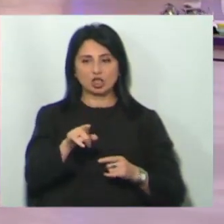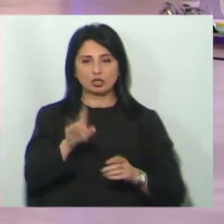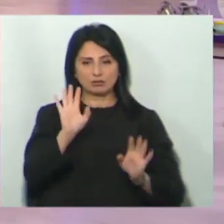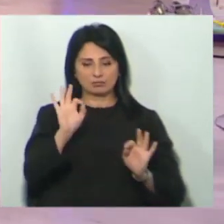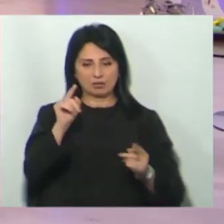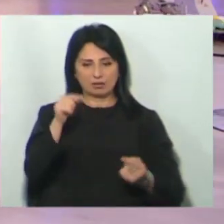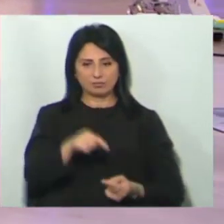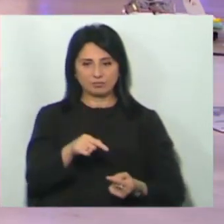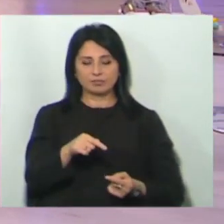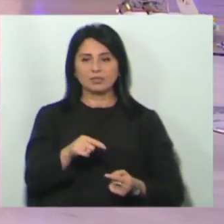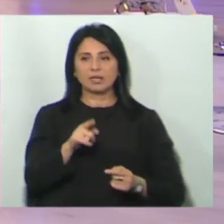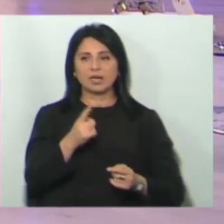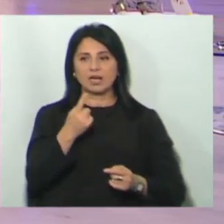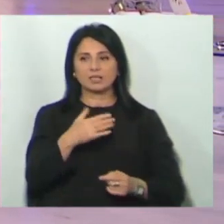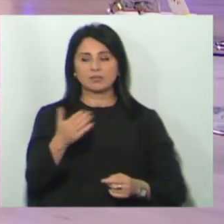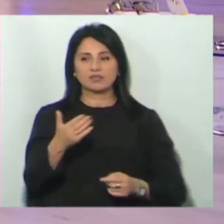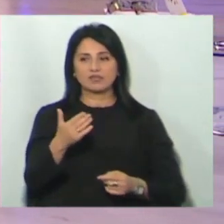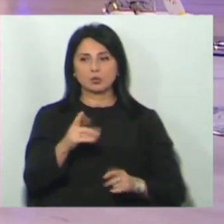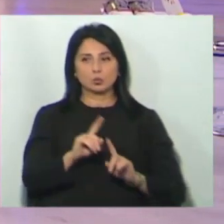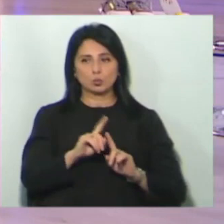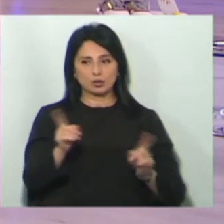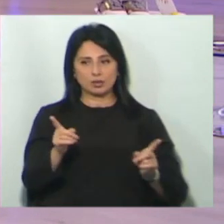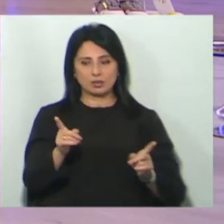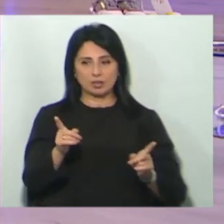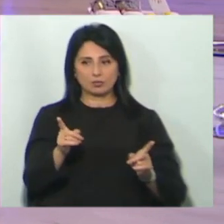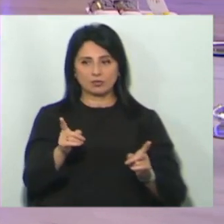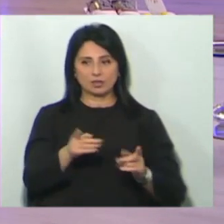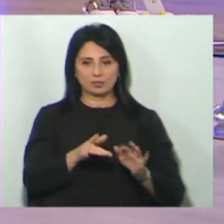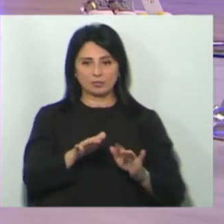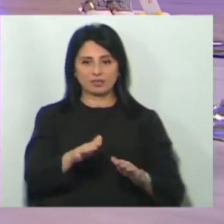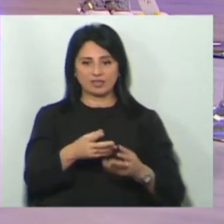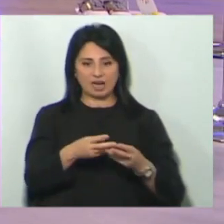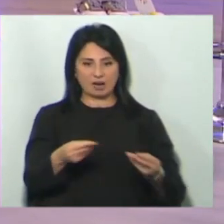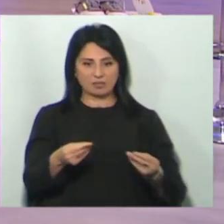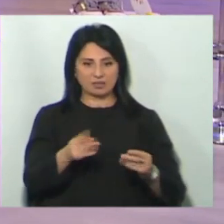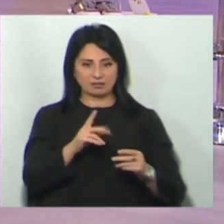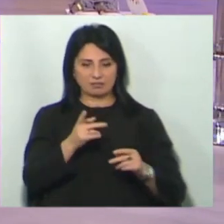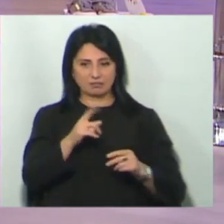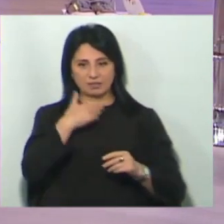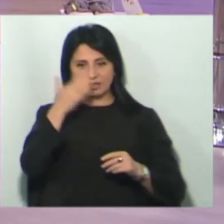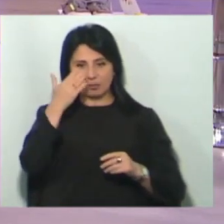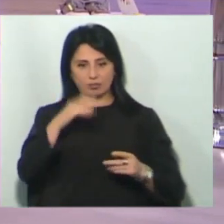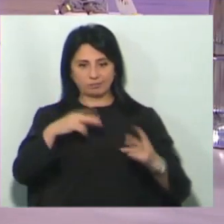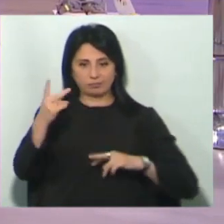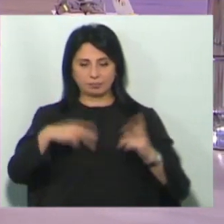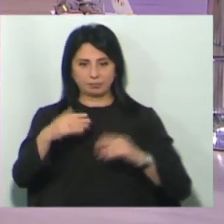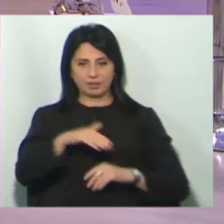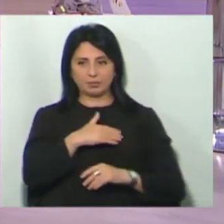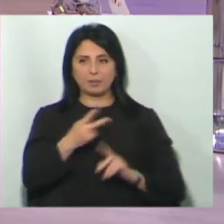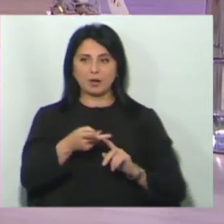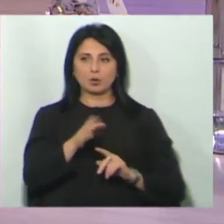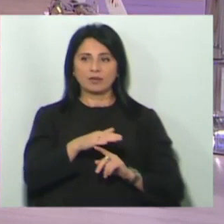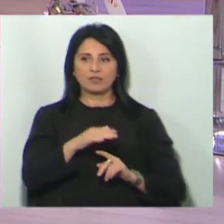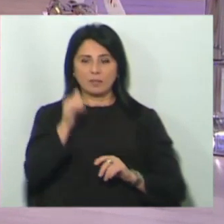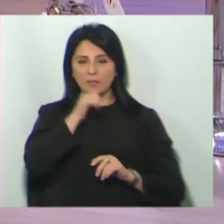სრულიად ბუნებრივი და აუცილებელია. ერთი მხრივ უცნაურად მიმდინარე გაზაფხული და ზაფხული ტემპერატურის მონაცვლეობით და მეორე